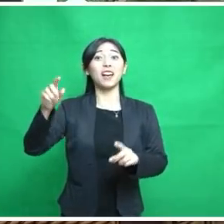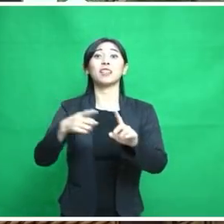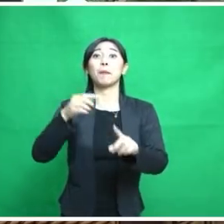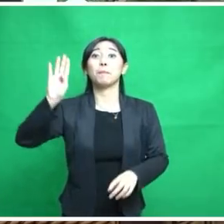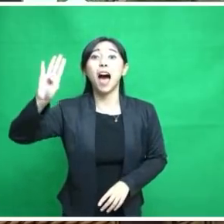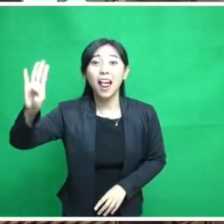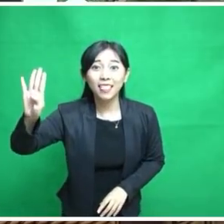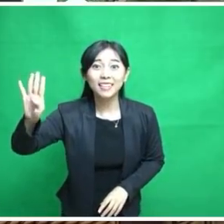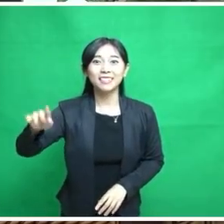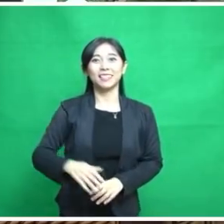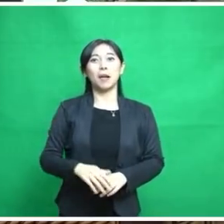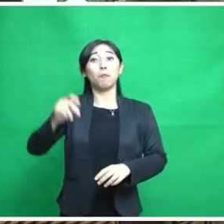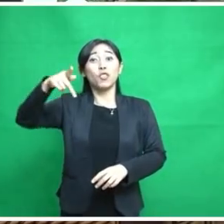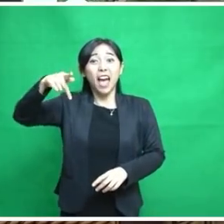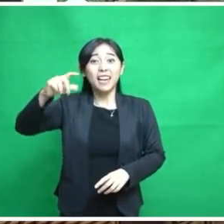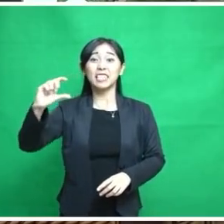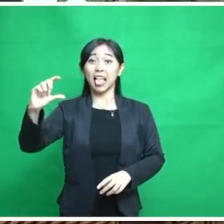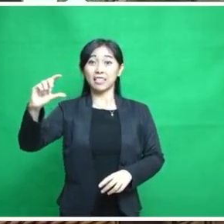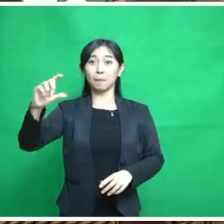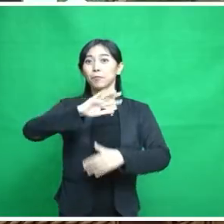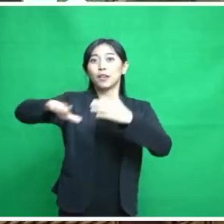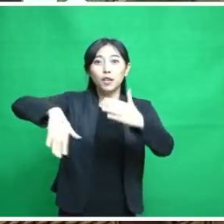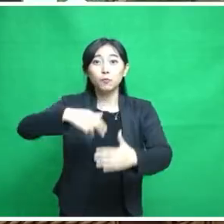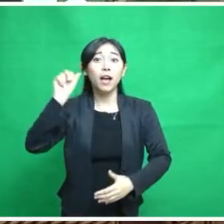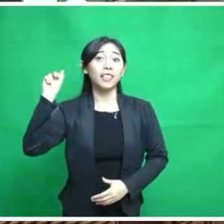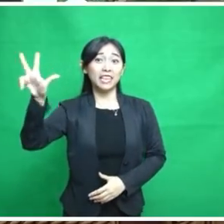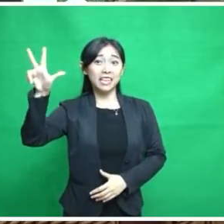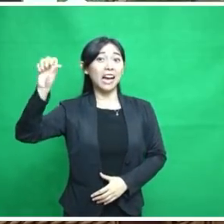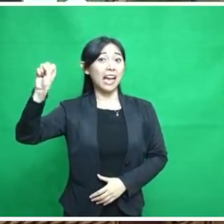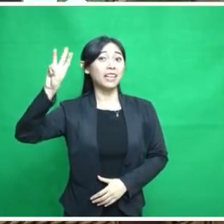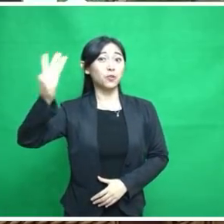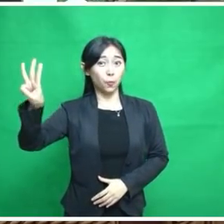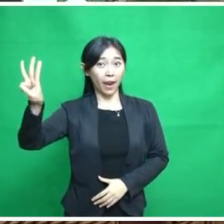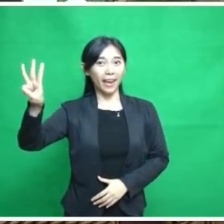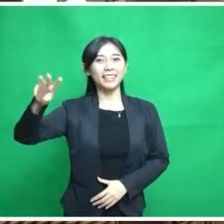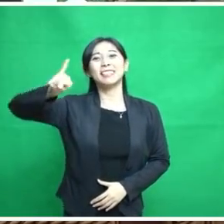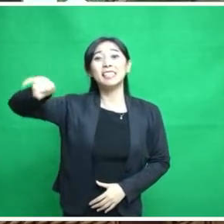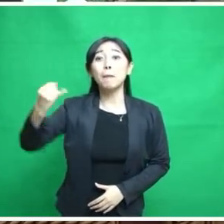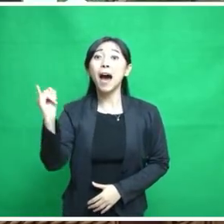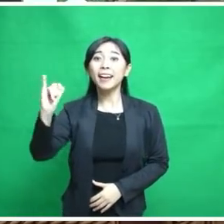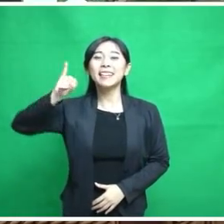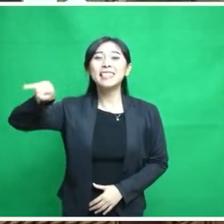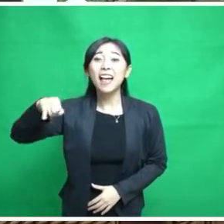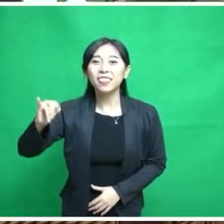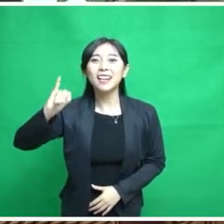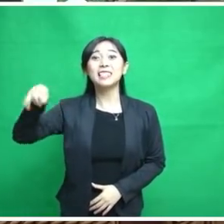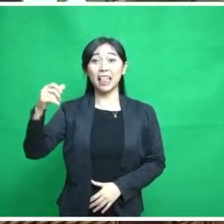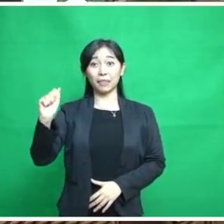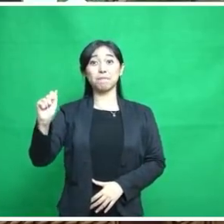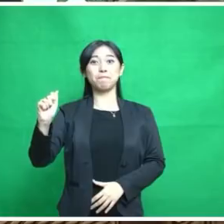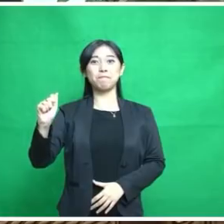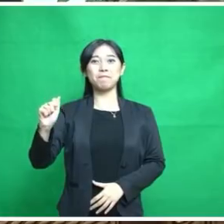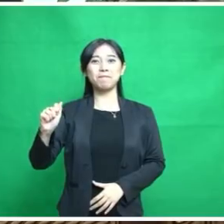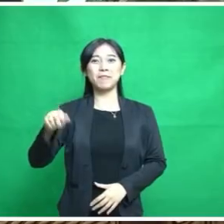Cilacap dengan 3 sinode wilayah, sinode wilayah Jawa Barat, sinode wilayah Jawa Tengah, sinode wilayah Jawa Timur,